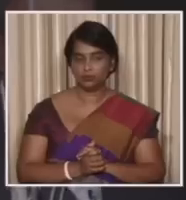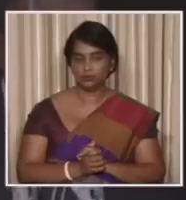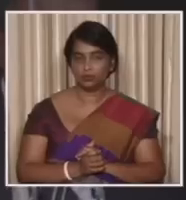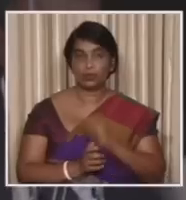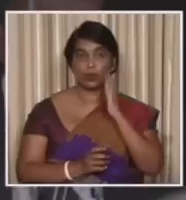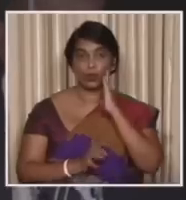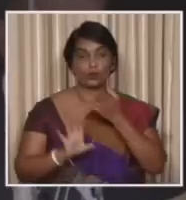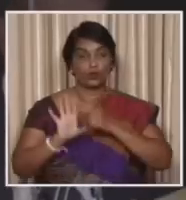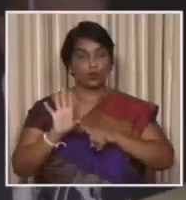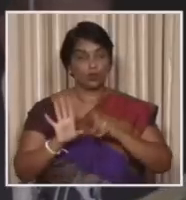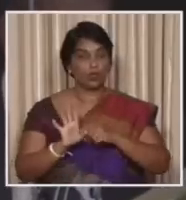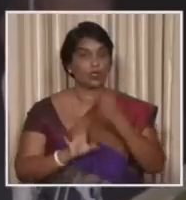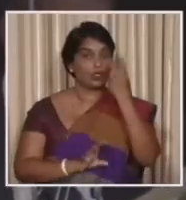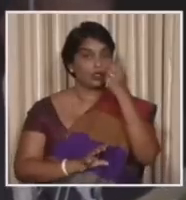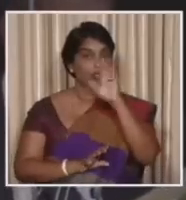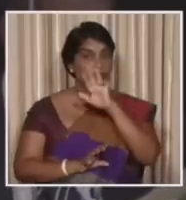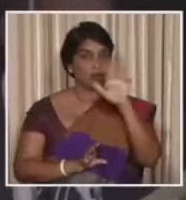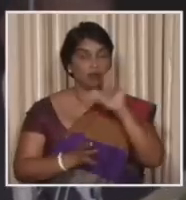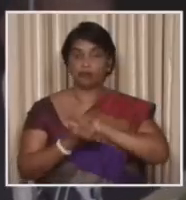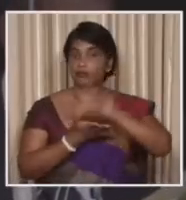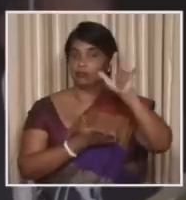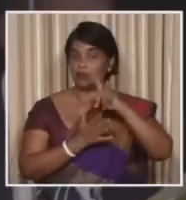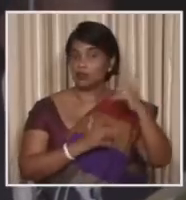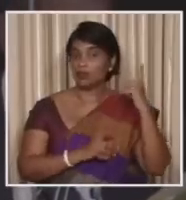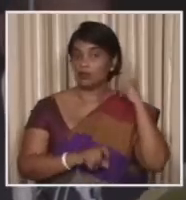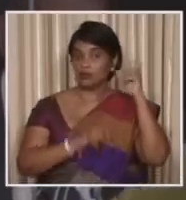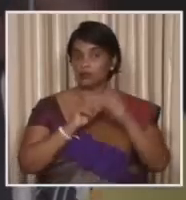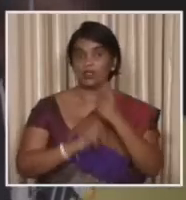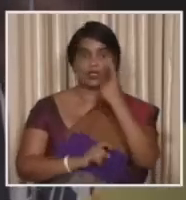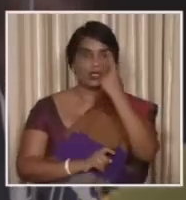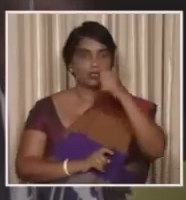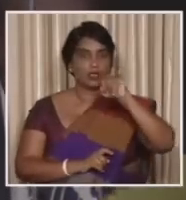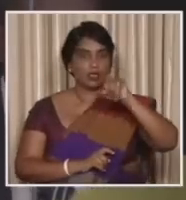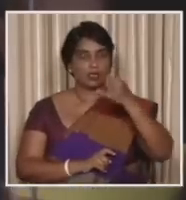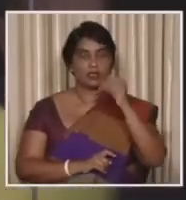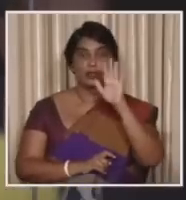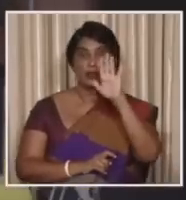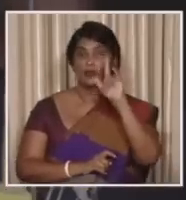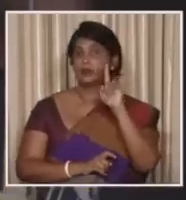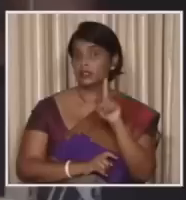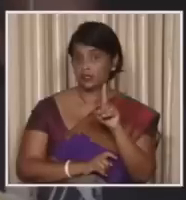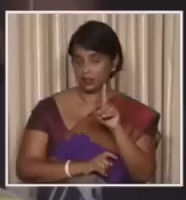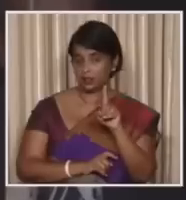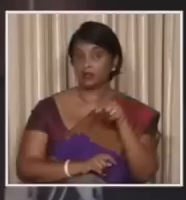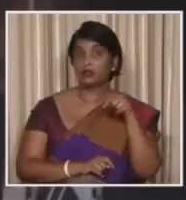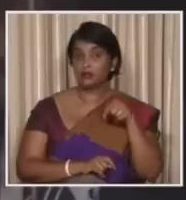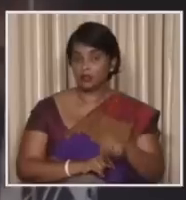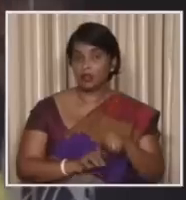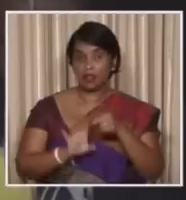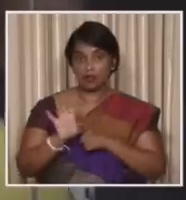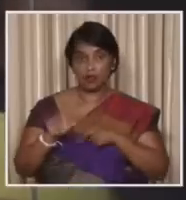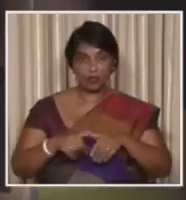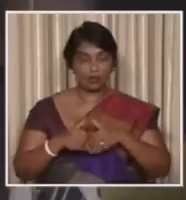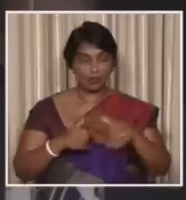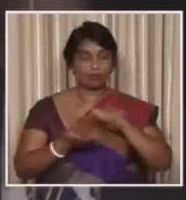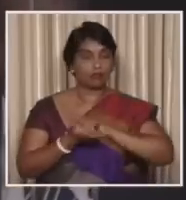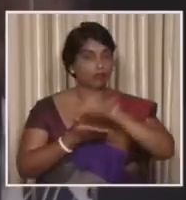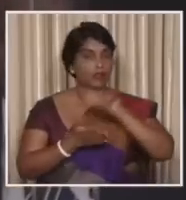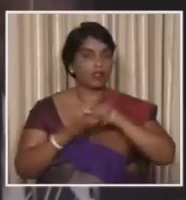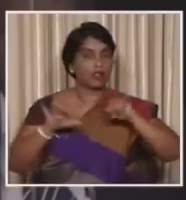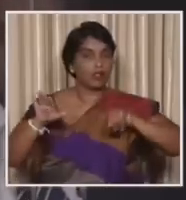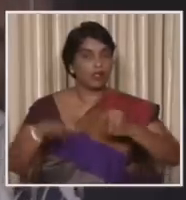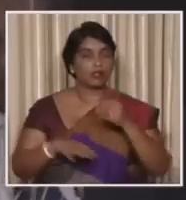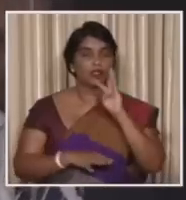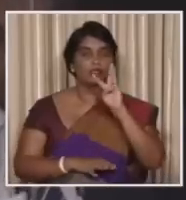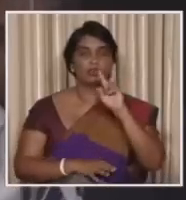විදේශ පුහුණුවට 2019 දී ගිය සංඛ්‍යාව යුද හමුදාවෙන් 1651ක් මේ වර්ෂයේ මේ වෙනුවට ගිහිල්ලා තියෙන්නේ